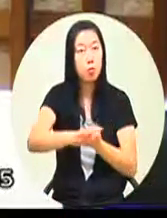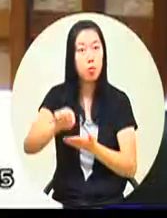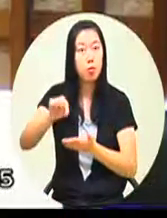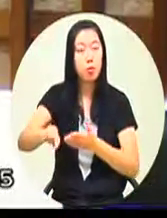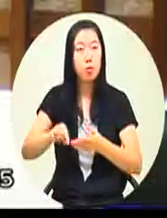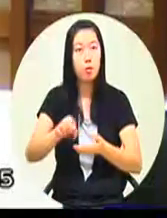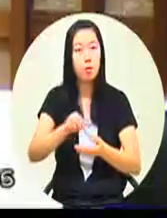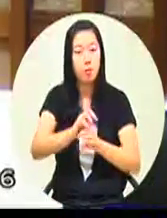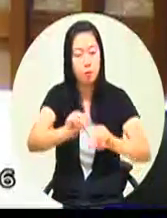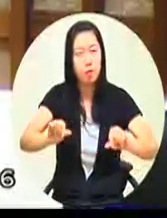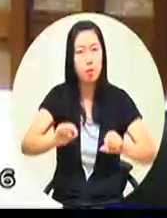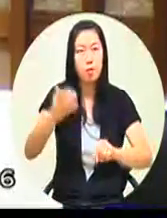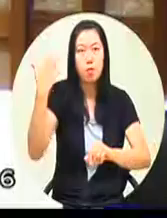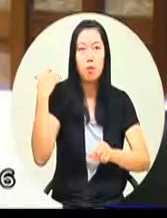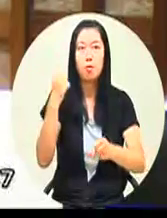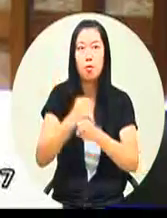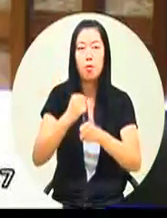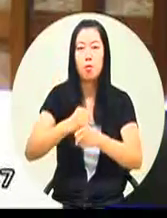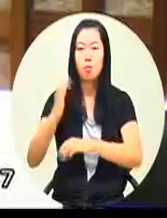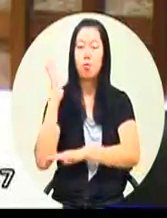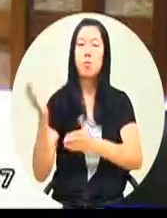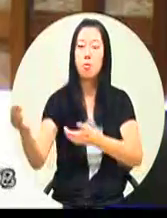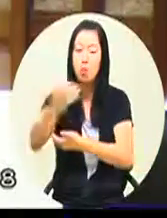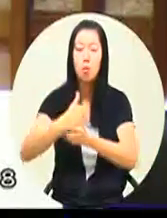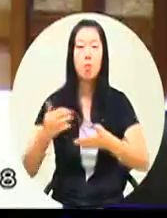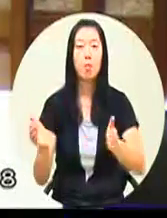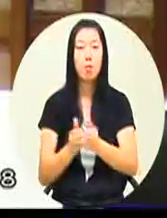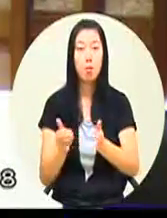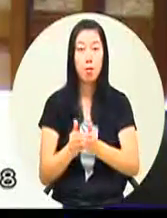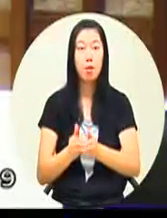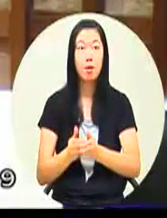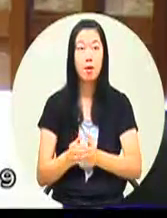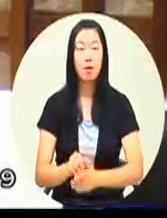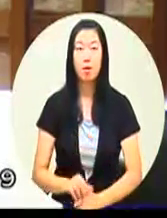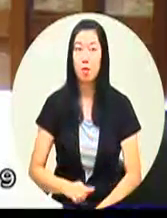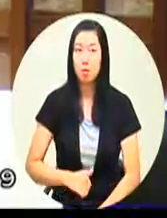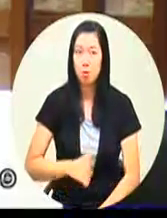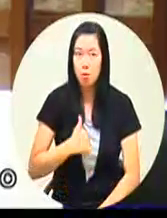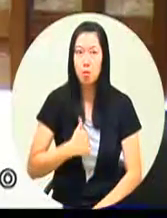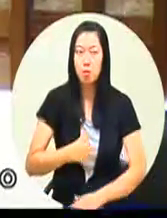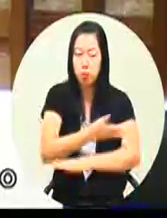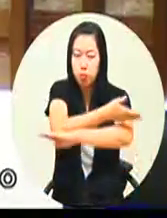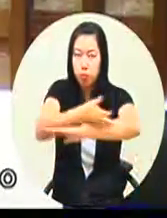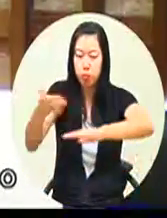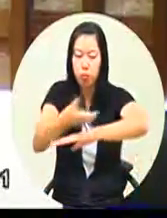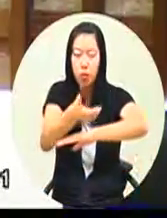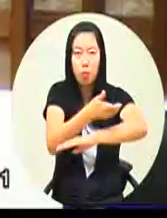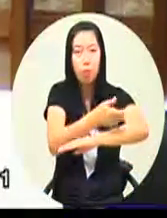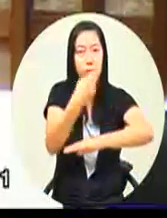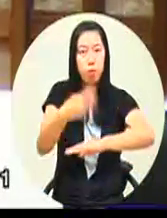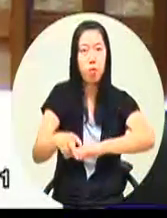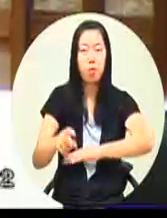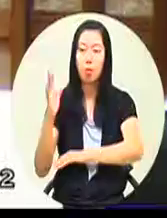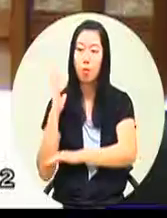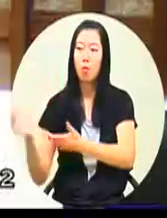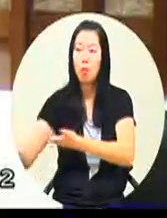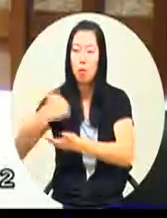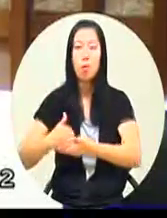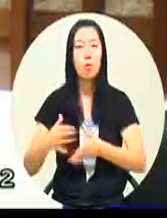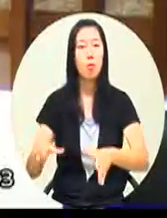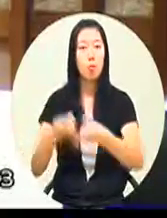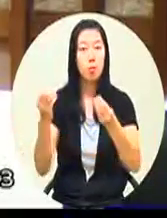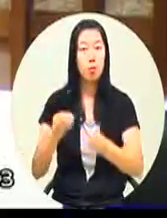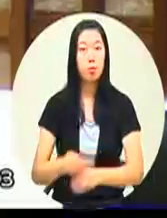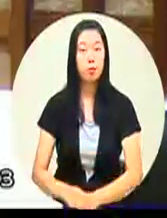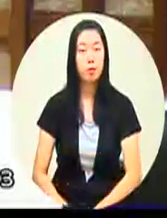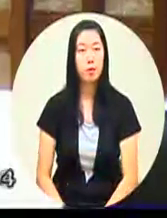地啦吼，恁早着拢征收好啊啦。其实真正啦，要搁所存都唔免搁征收地啦。你讲有自洪池遐爱征收啦，